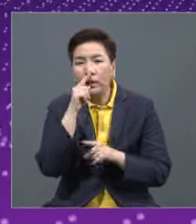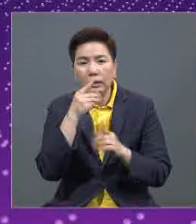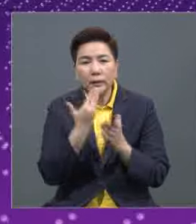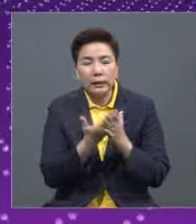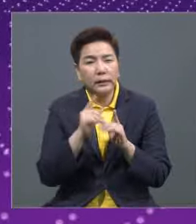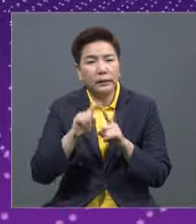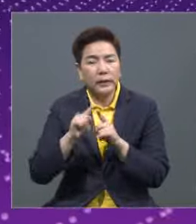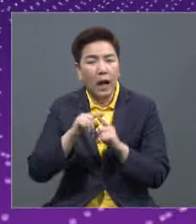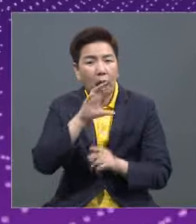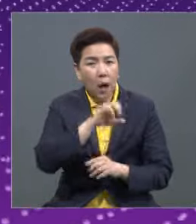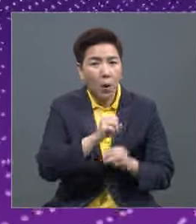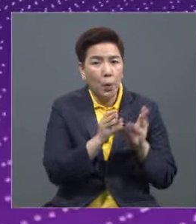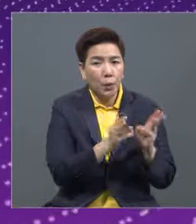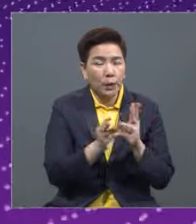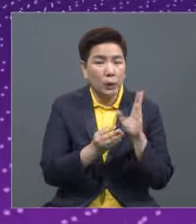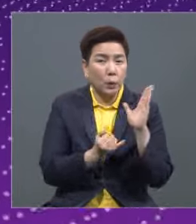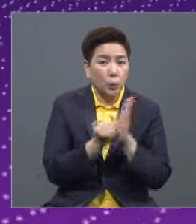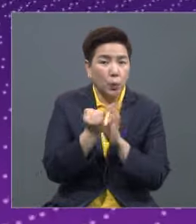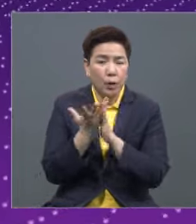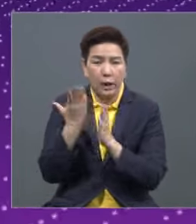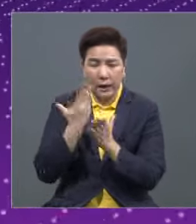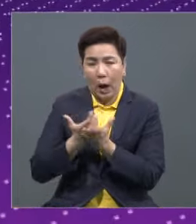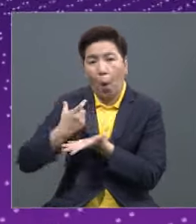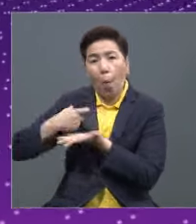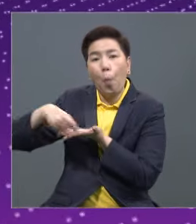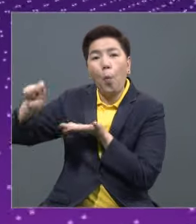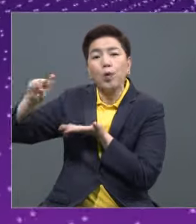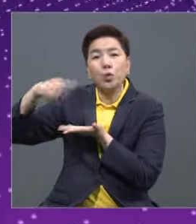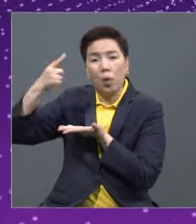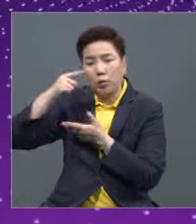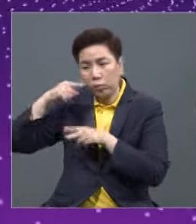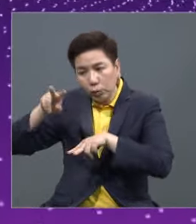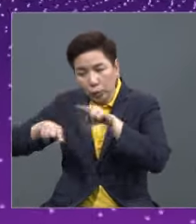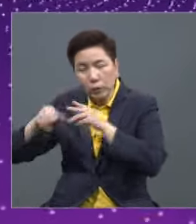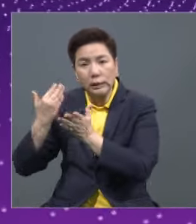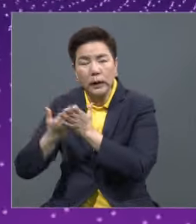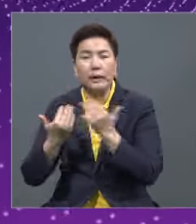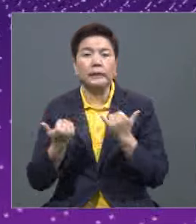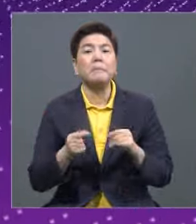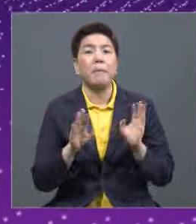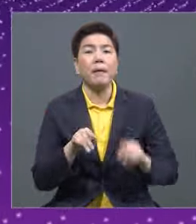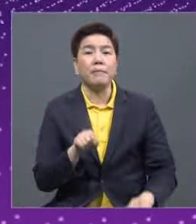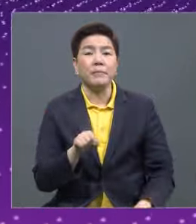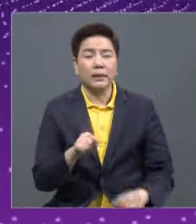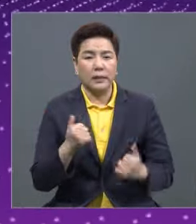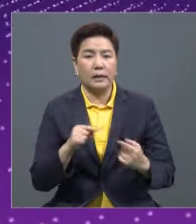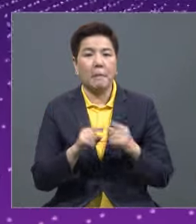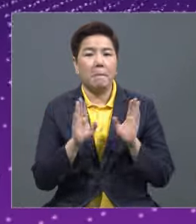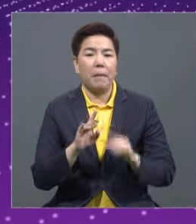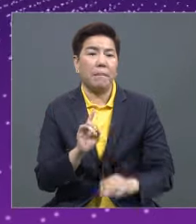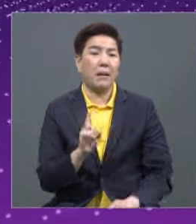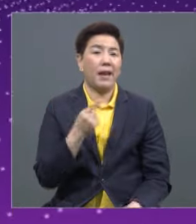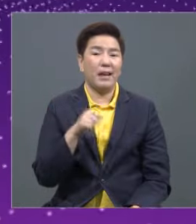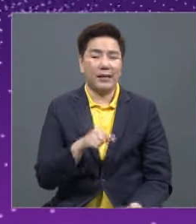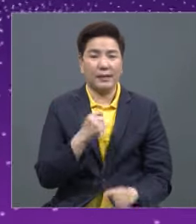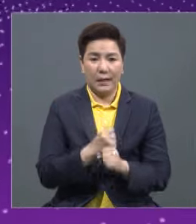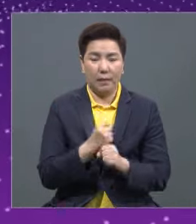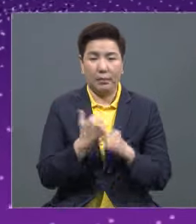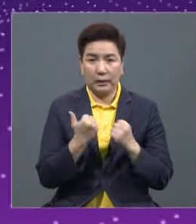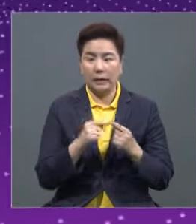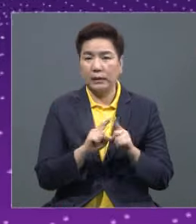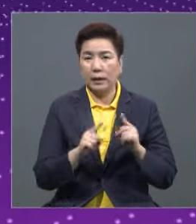เงินว่าได้มาอย่างถูกต้องหรือเปล่าแต่ว่าต้องโอนเงินไปให้เขคก่อนอย่างเงี้ยหรอคะเพื่อที่จะตรวจสอบถูกต้องก็คืออันนี้ถามว่าเป็นมุกแรกๆมั้ยเป็นมุกแรกๆ